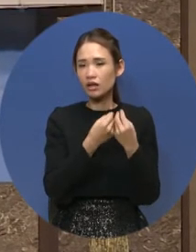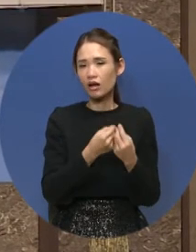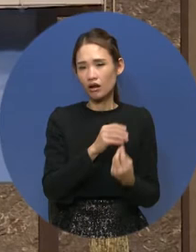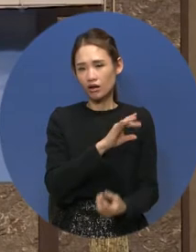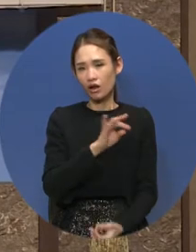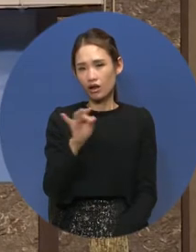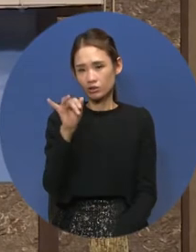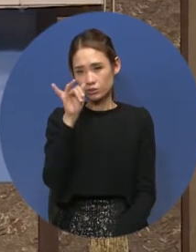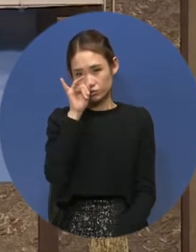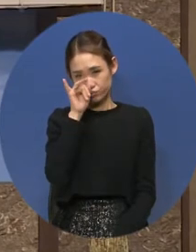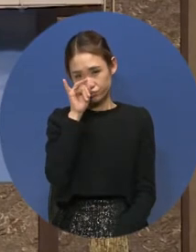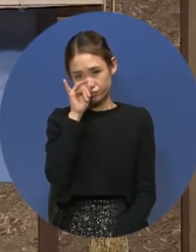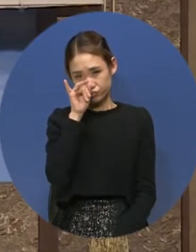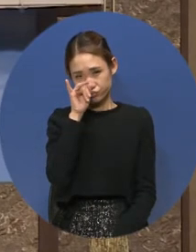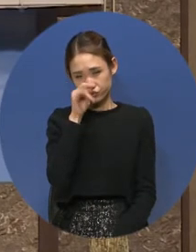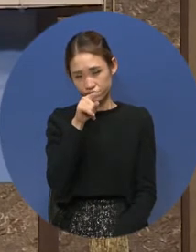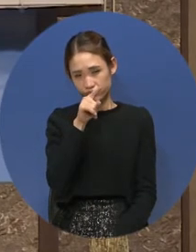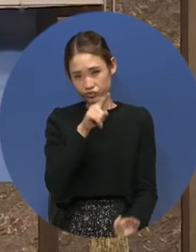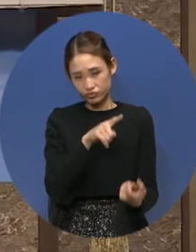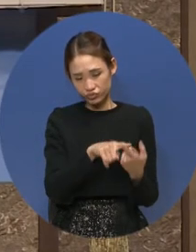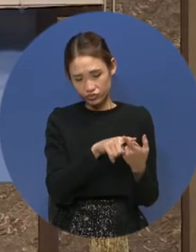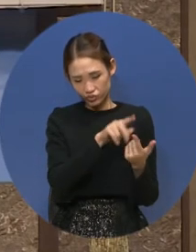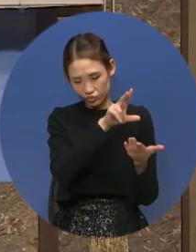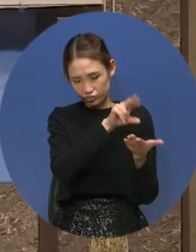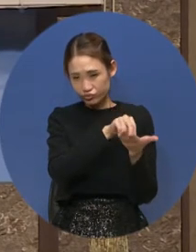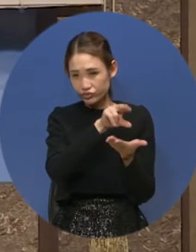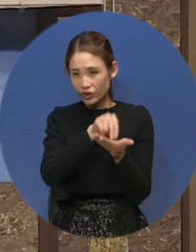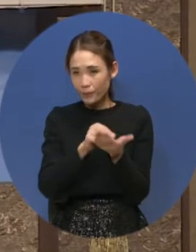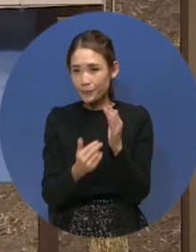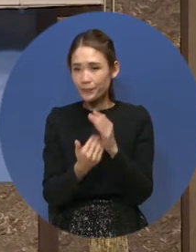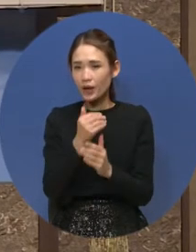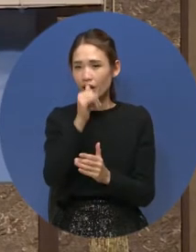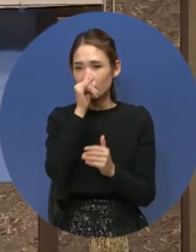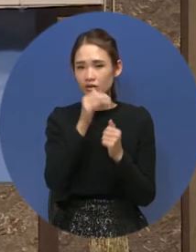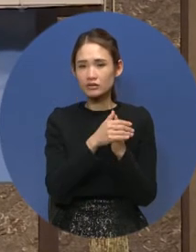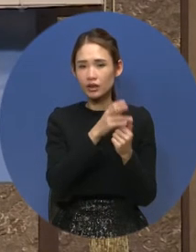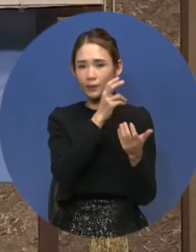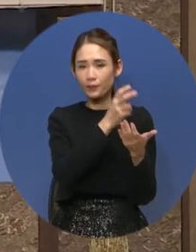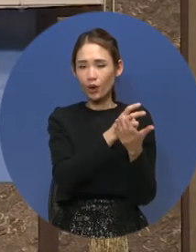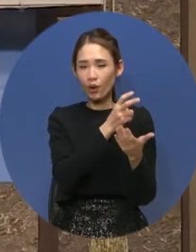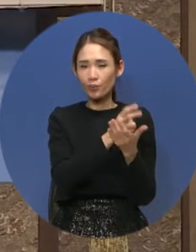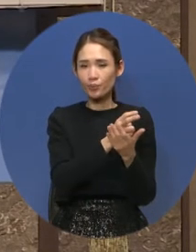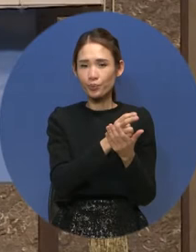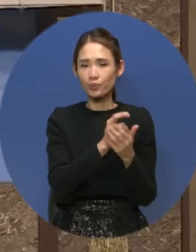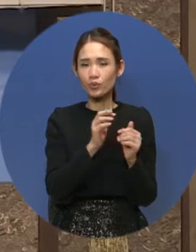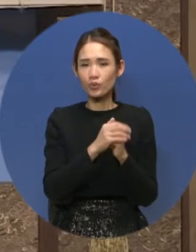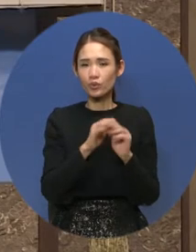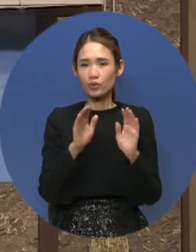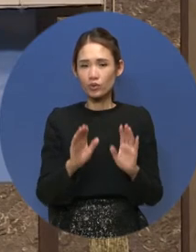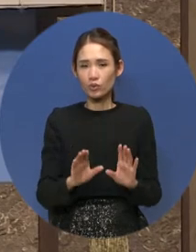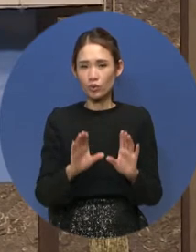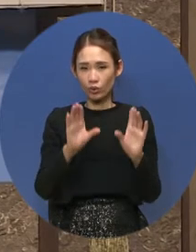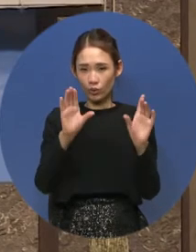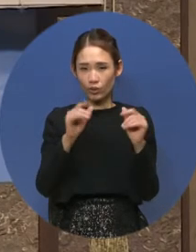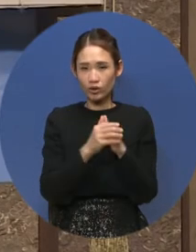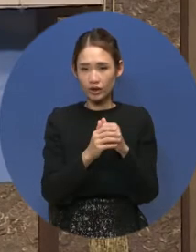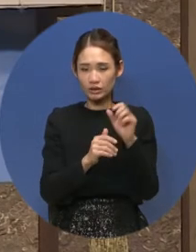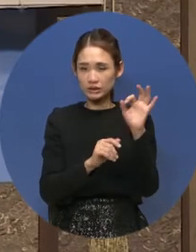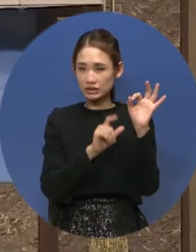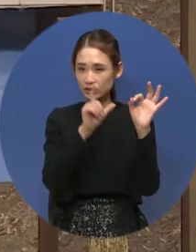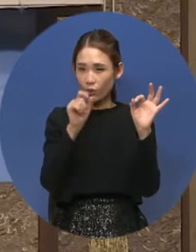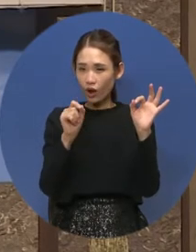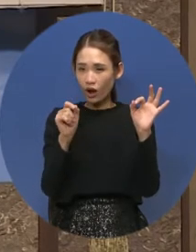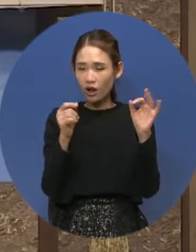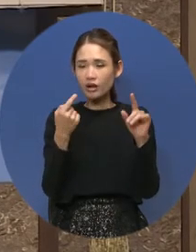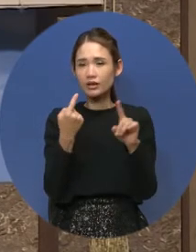있었고요. 그거에 대해서 여러 가지 문제가 있다 보니까 법이나 제도 차원에서 개선이 금년 10월 달에 된